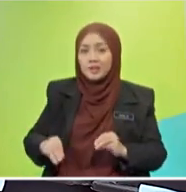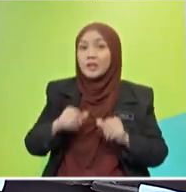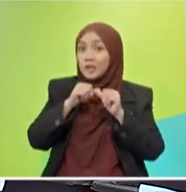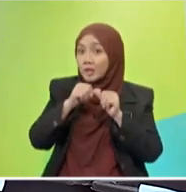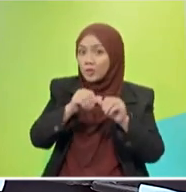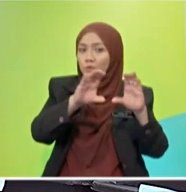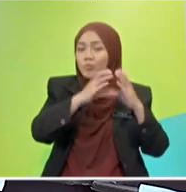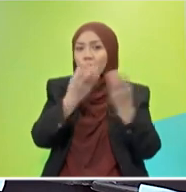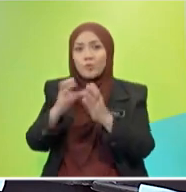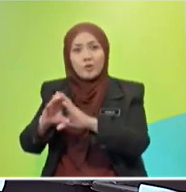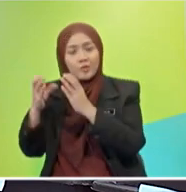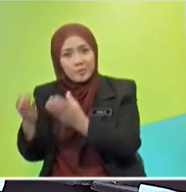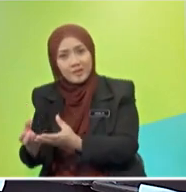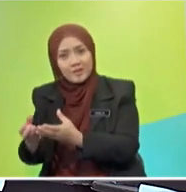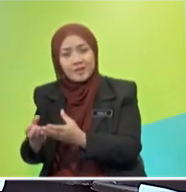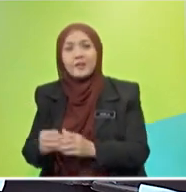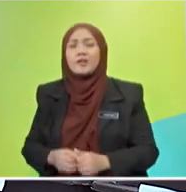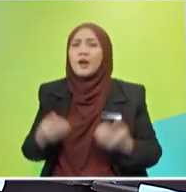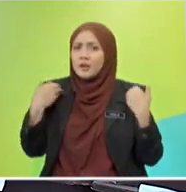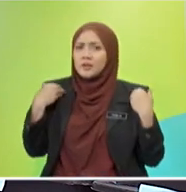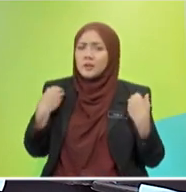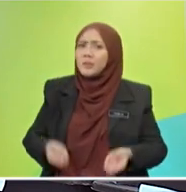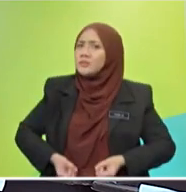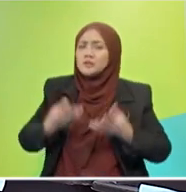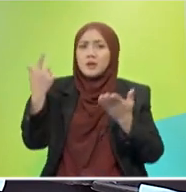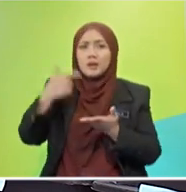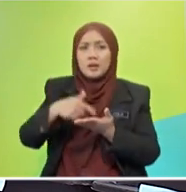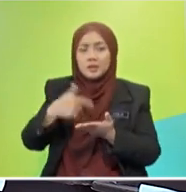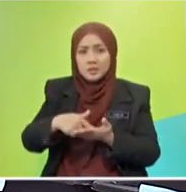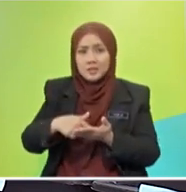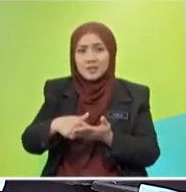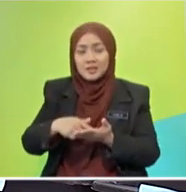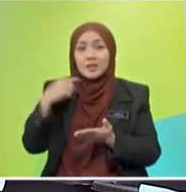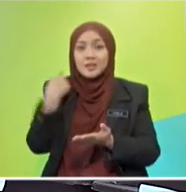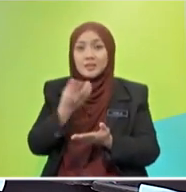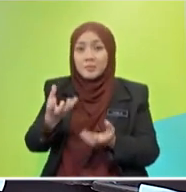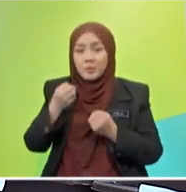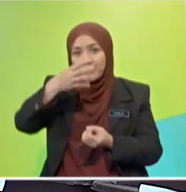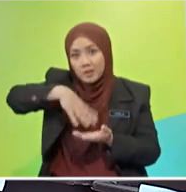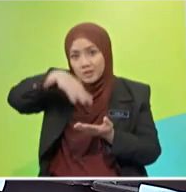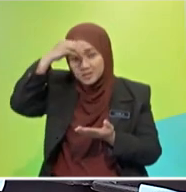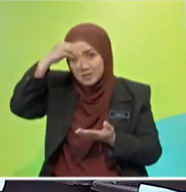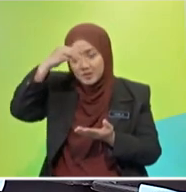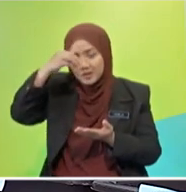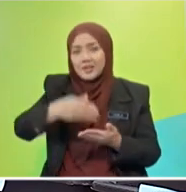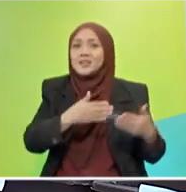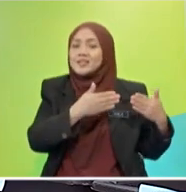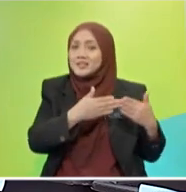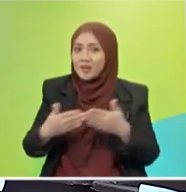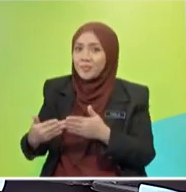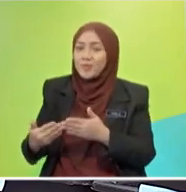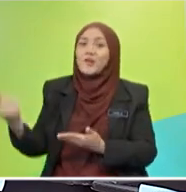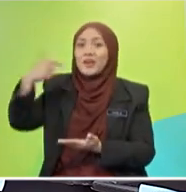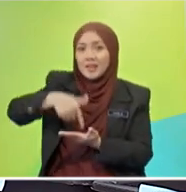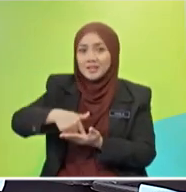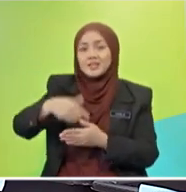dengan Cemerlang ada banyak lagi yang kita tidak baukan selepas ini jadi kita tidak melihat dulu boleh jangan kemana-mana